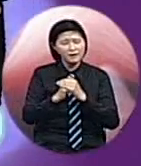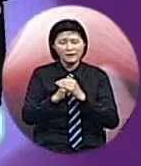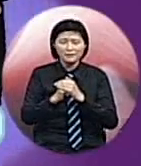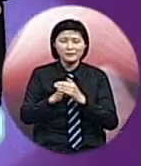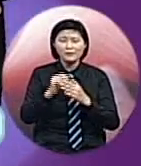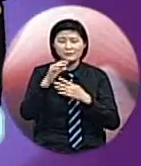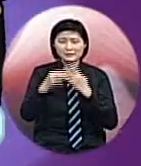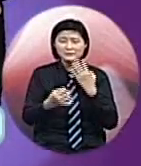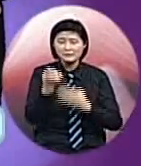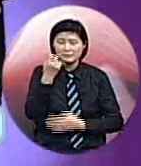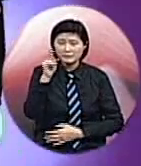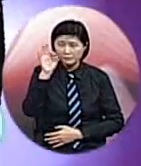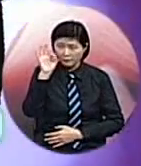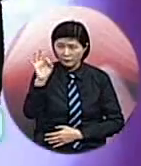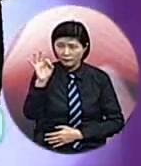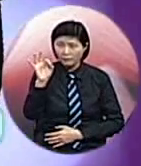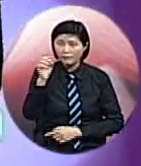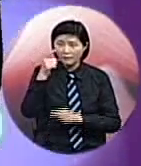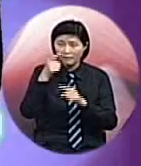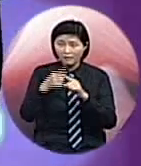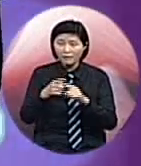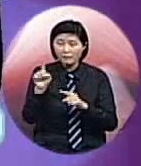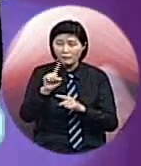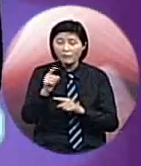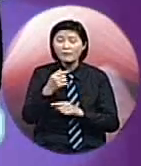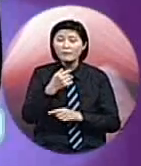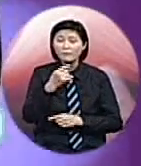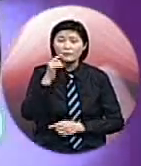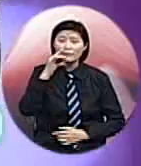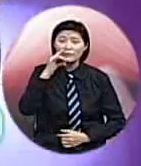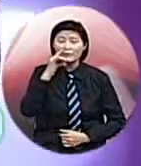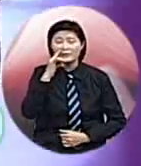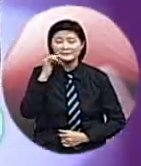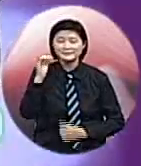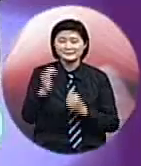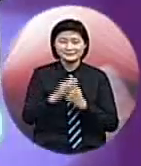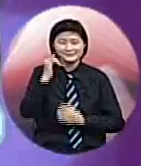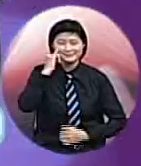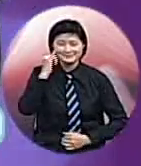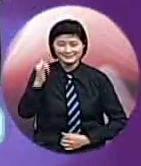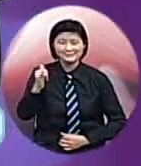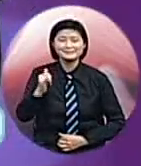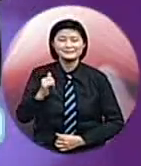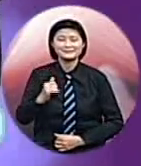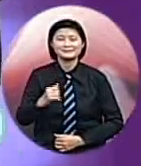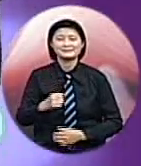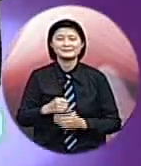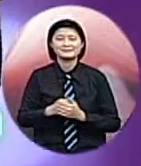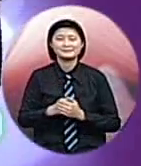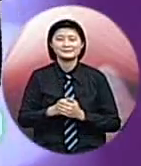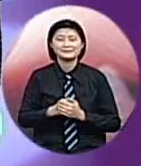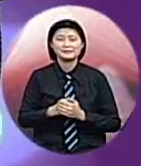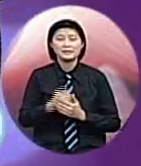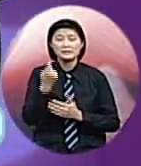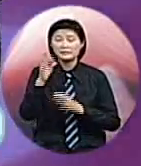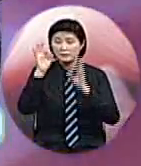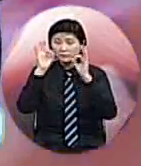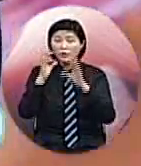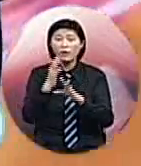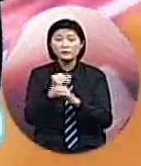뭔 푸른가 싶어서 이제 TV를 보다가 예 신청하시게 되셨어요. 거예요. 예. 아니 이 프로 보신 지가 얼마나